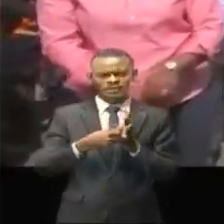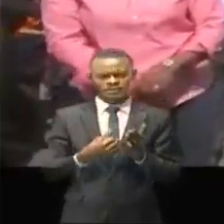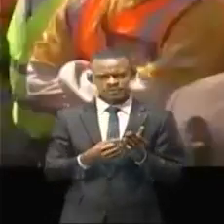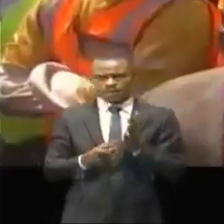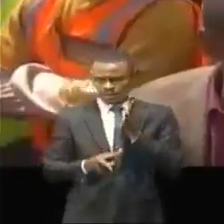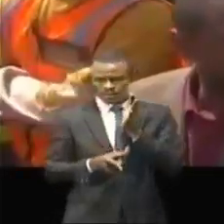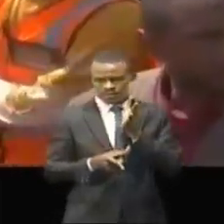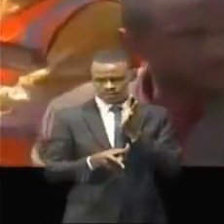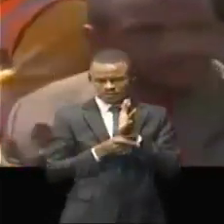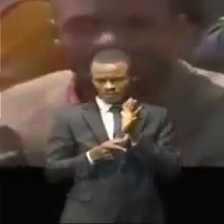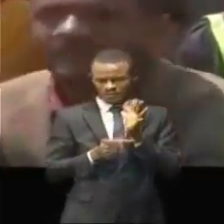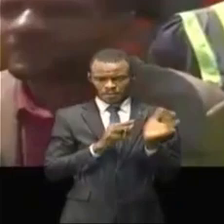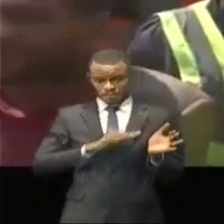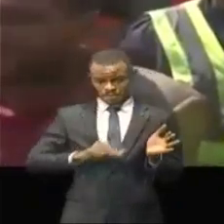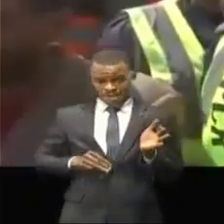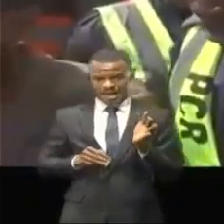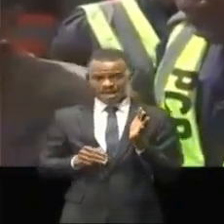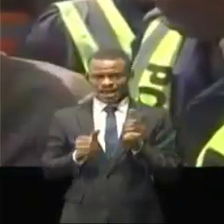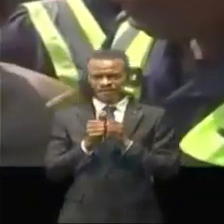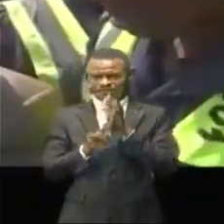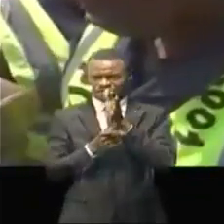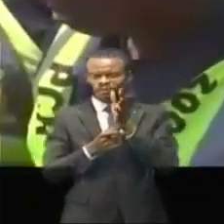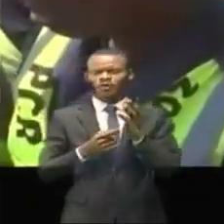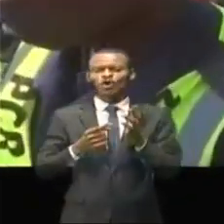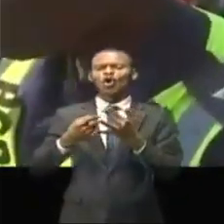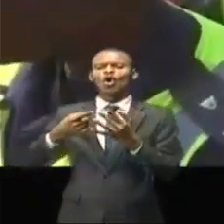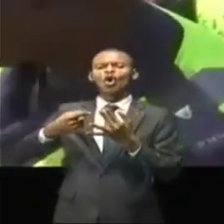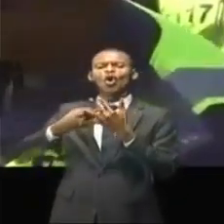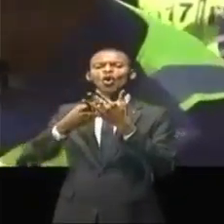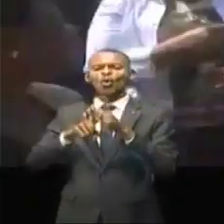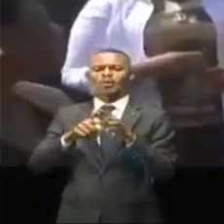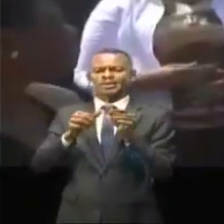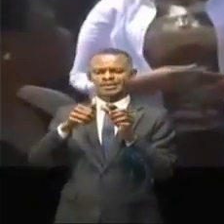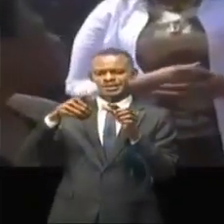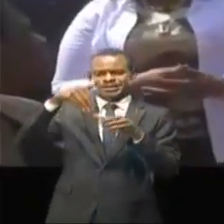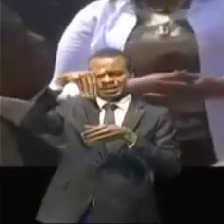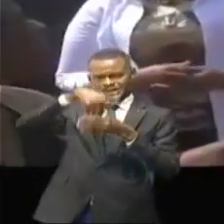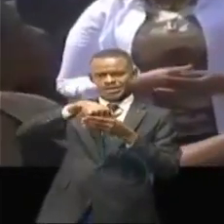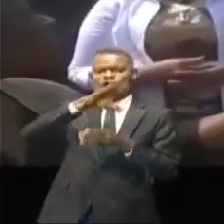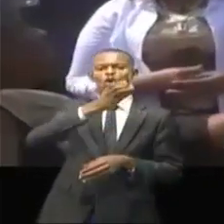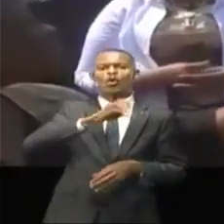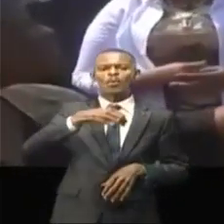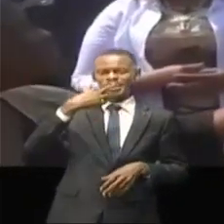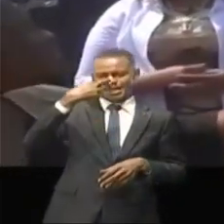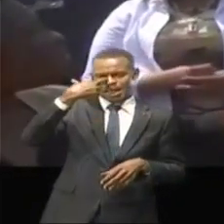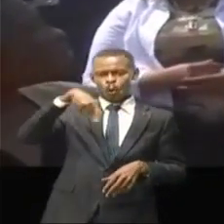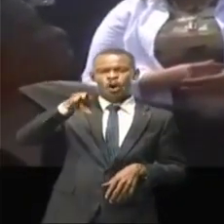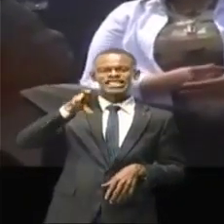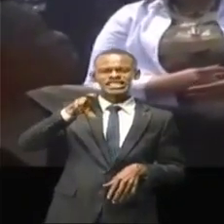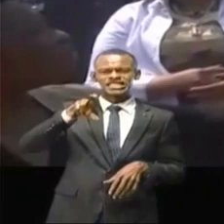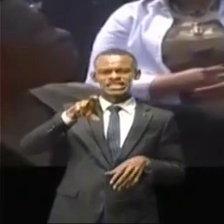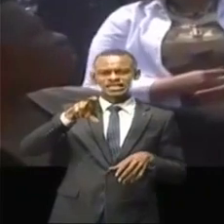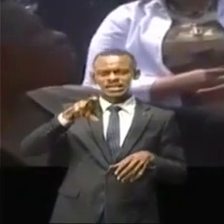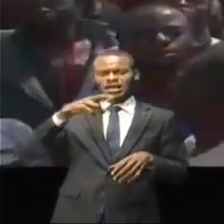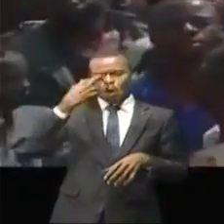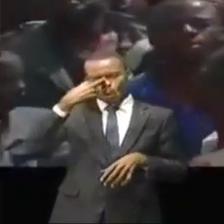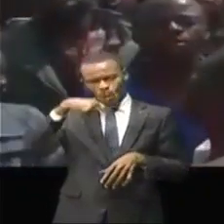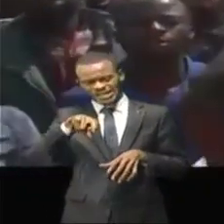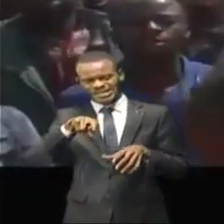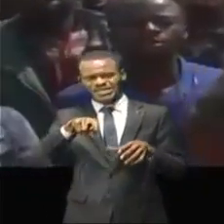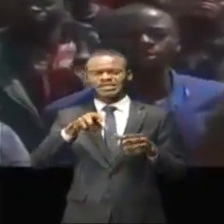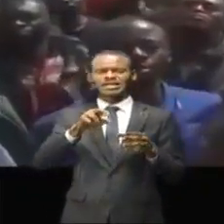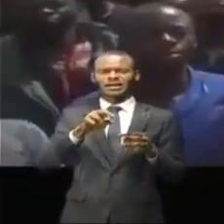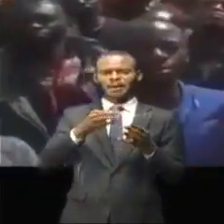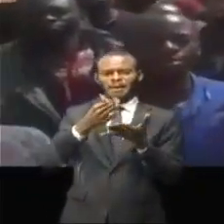6, entre les communes de Rouachi et Annex, aux côtés de la bourgmestre de la commune de Rouachi, Lucie Mujinga, pourchuté par